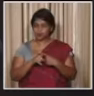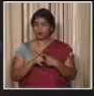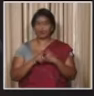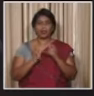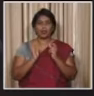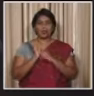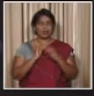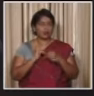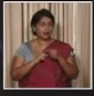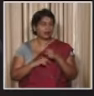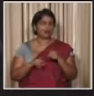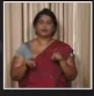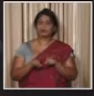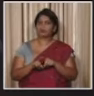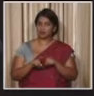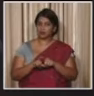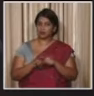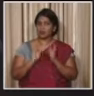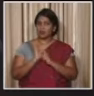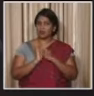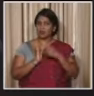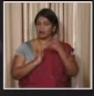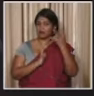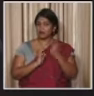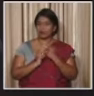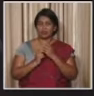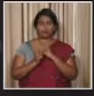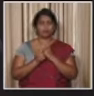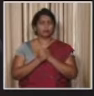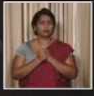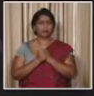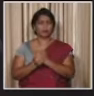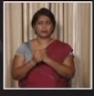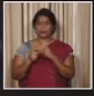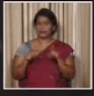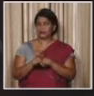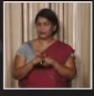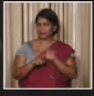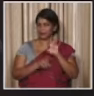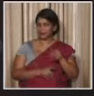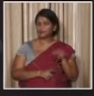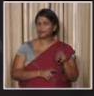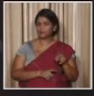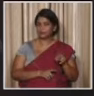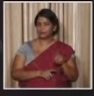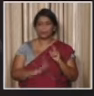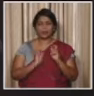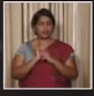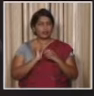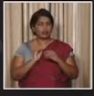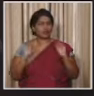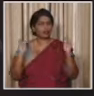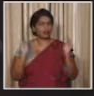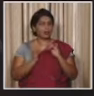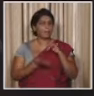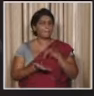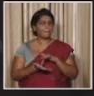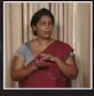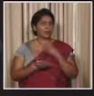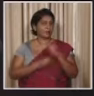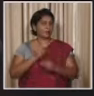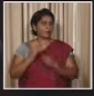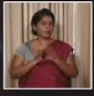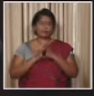ශුද්‍ර මූල්‍ය වැනි ණය ක්‍රමවල හිරකාරියන් බවට පත්ව ඇත ක්ෂුද්‍ර සුළු හා මධ්‍ය පරිමාණ